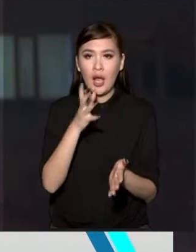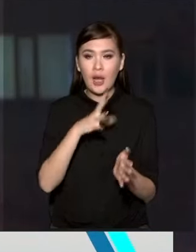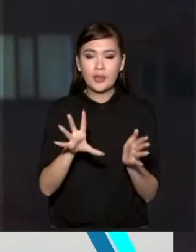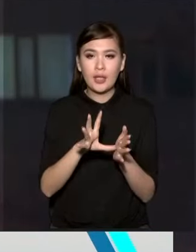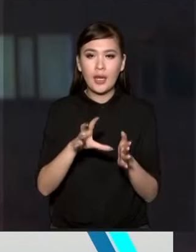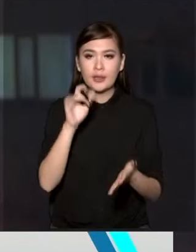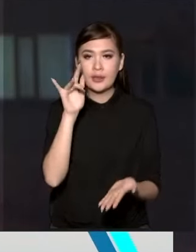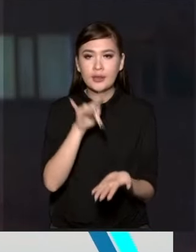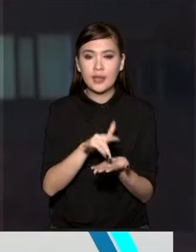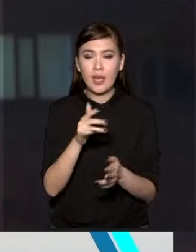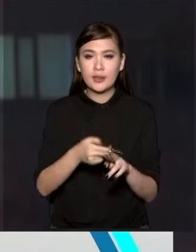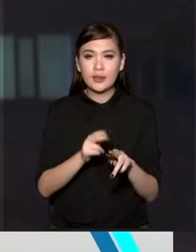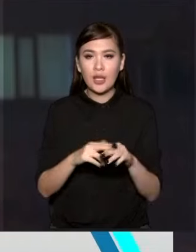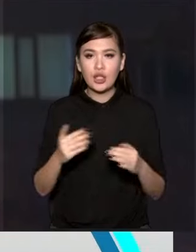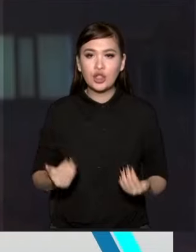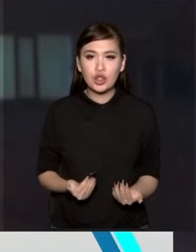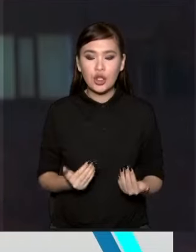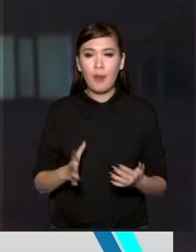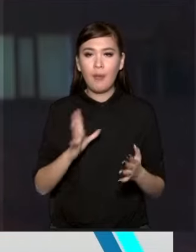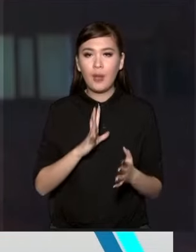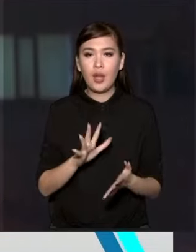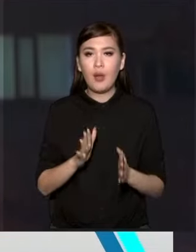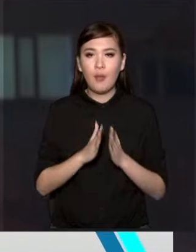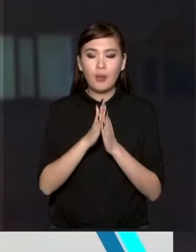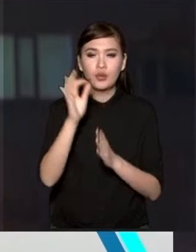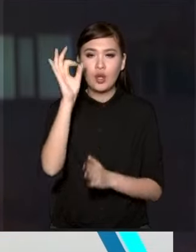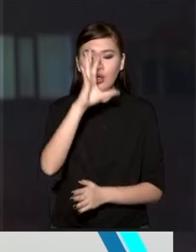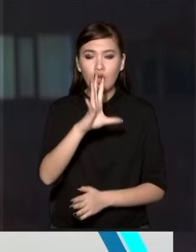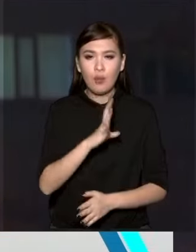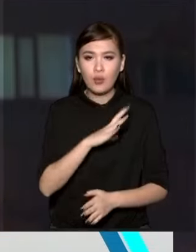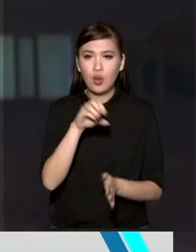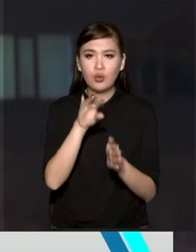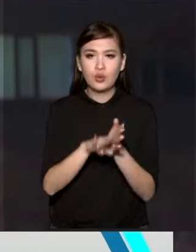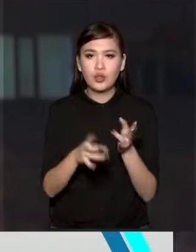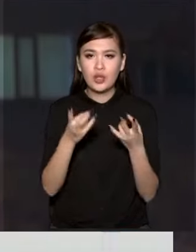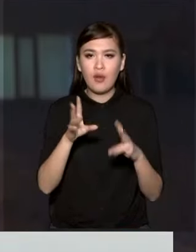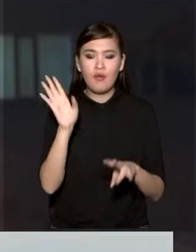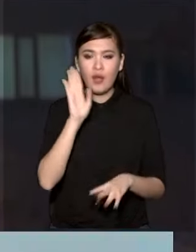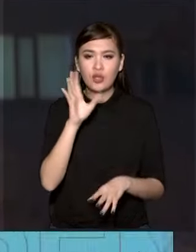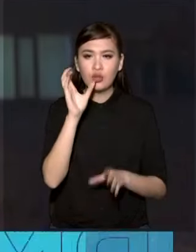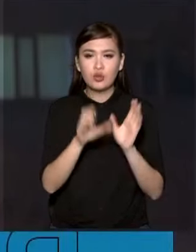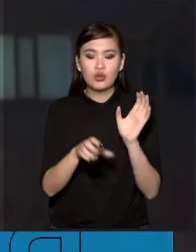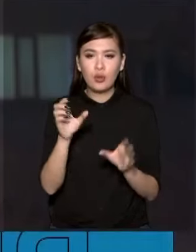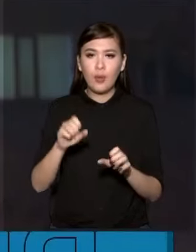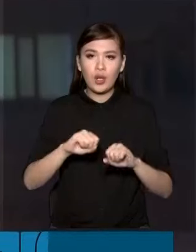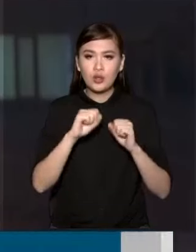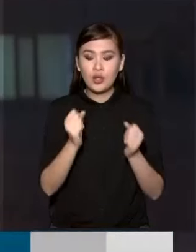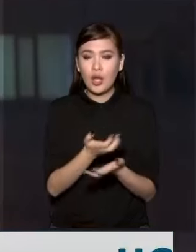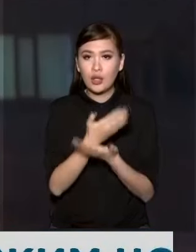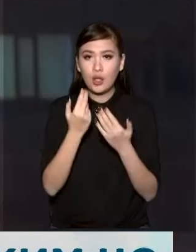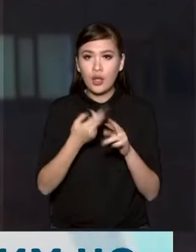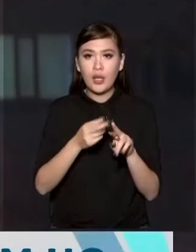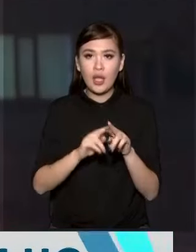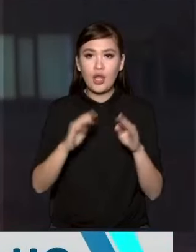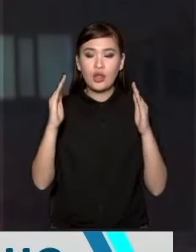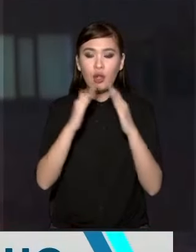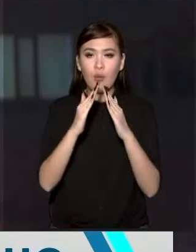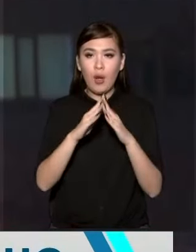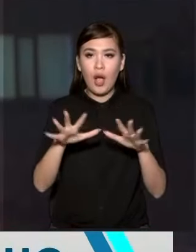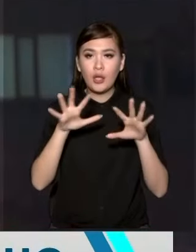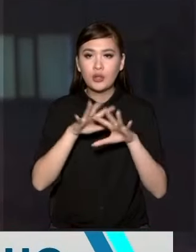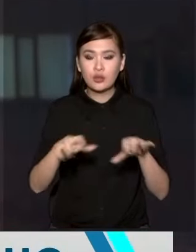теплоэлектроцентрали. При этом местных жителей попросили не усугублять ситуацию и не сливать воду, пока трубы не остыли и дома не отключили